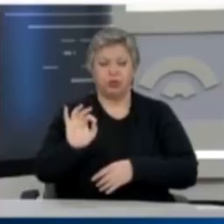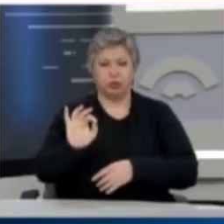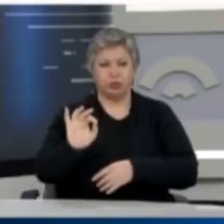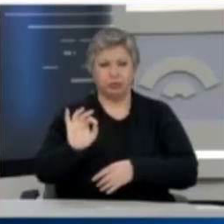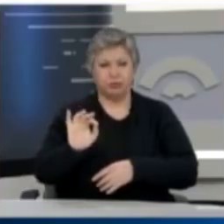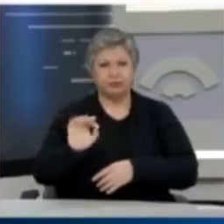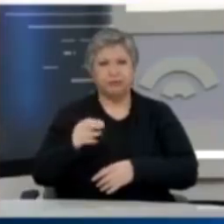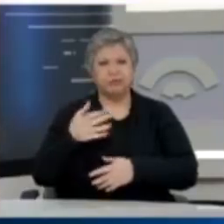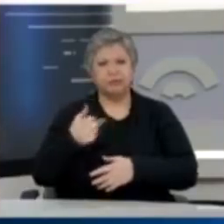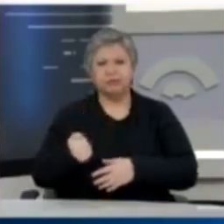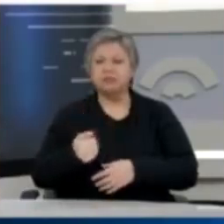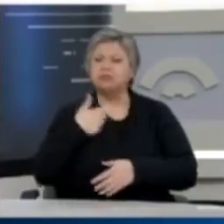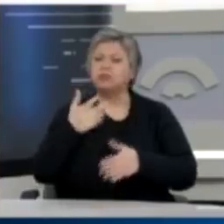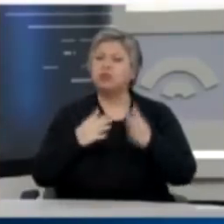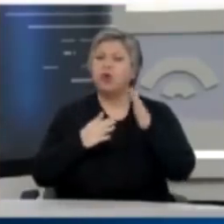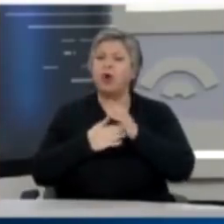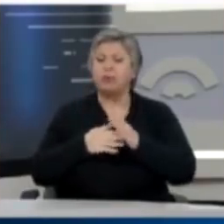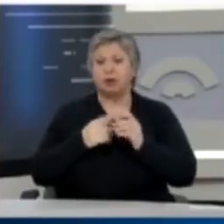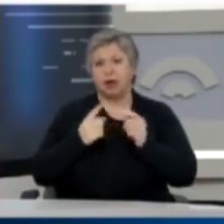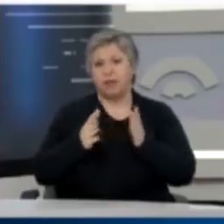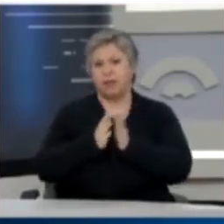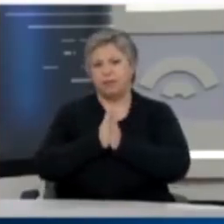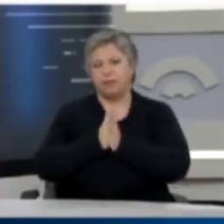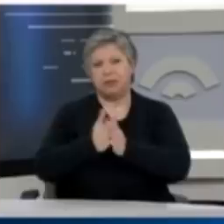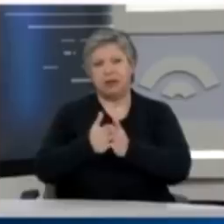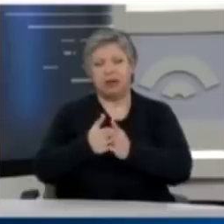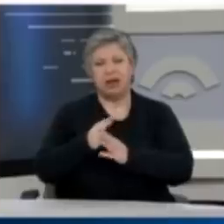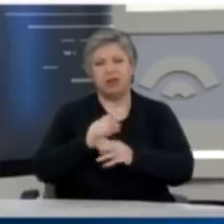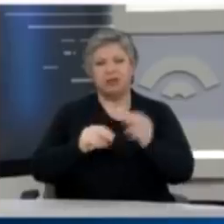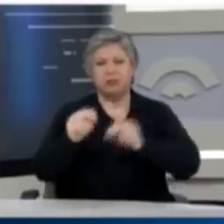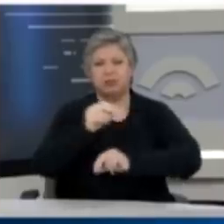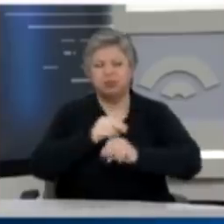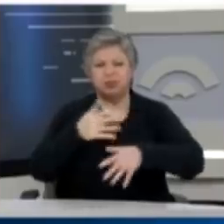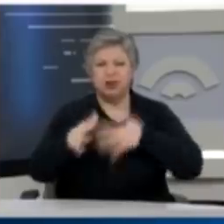Κύριε Τασούλα και κύριε Κατρούγκαλη, παρακαλώ. Παρακαλώ.